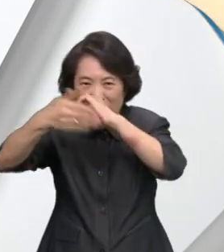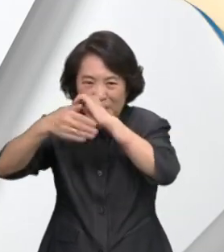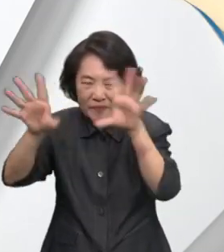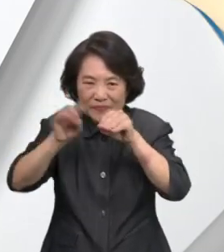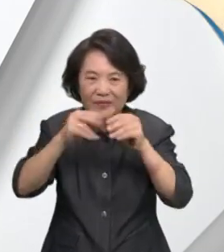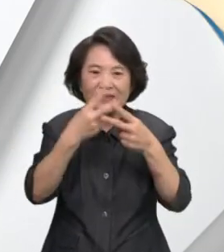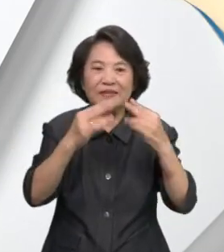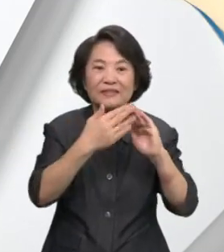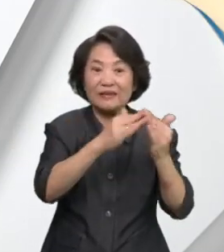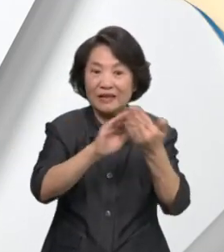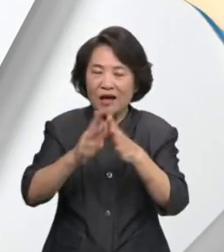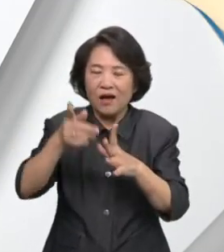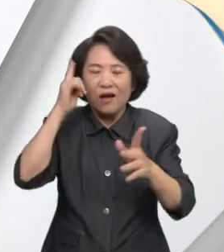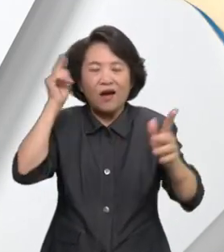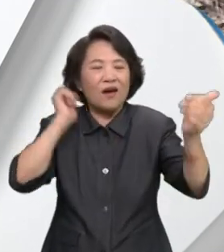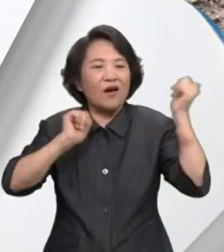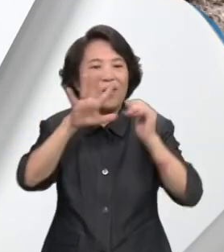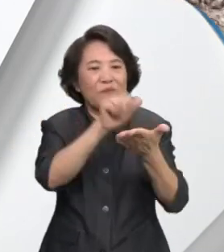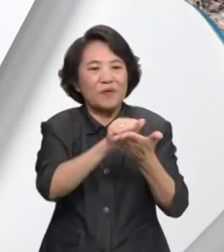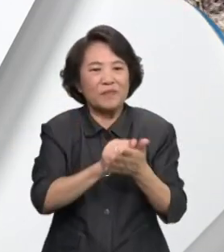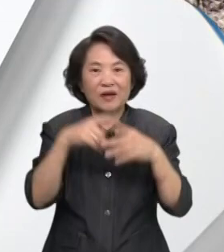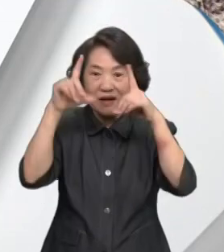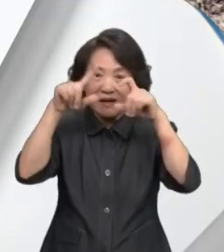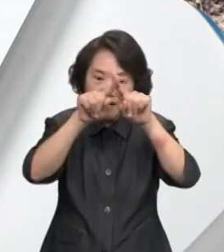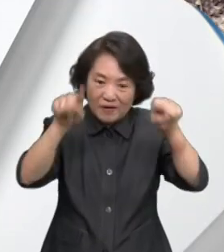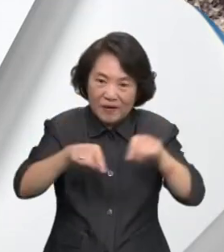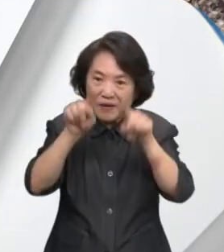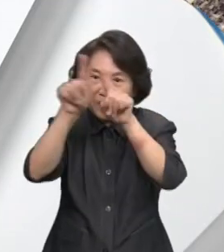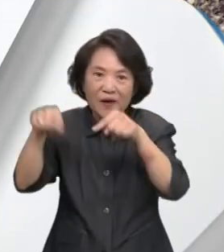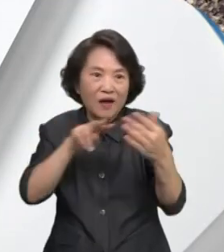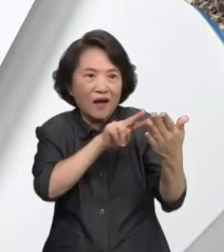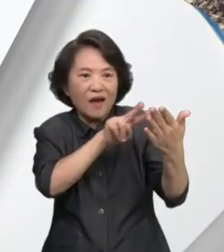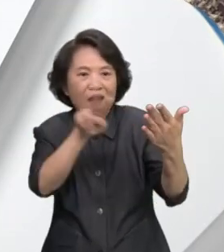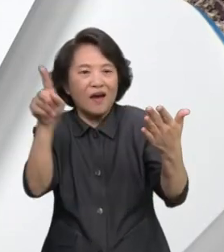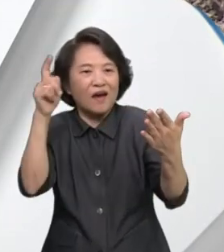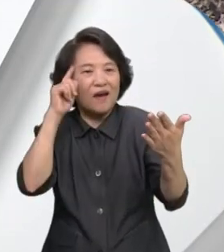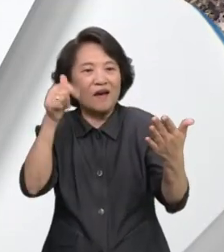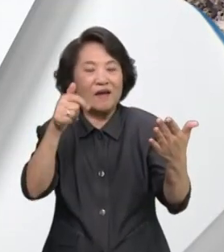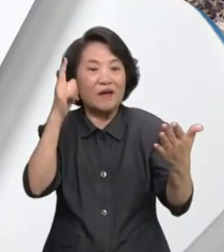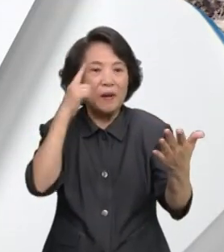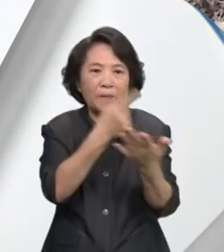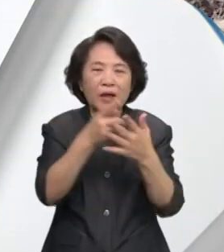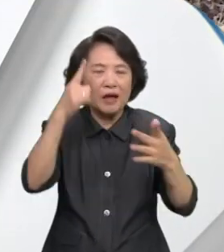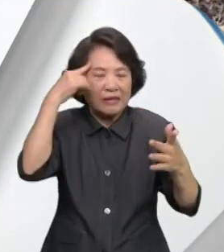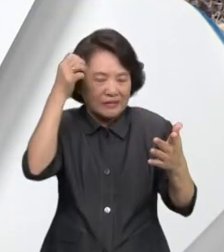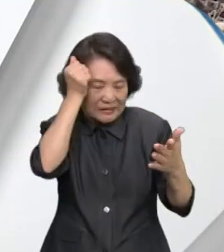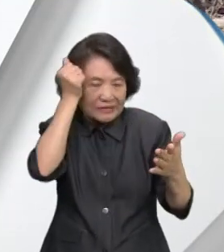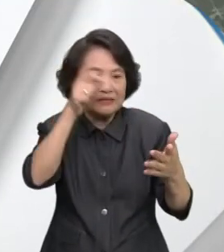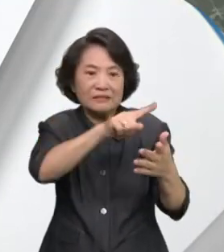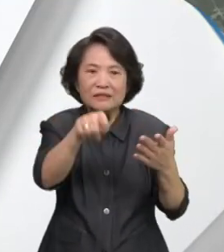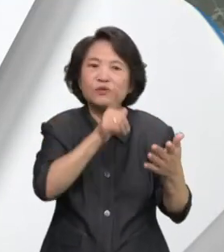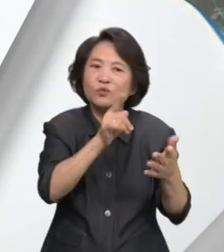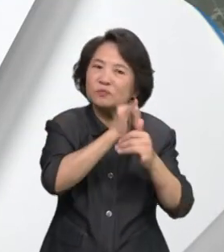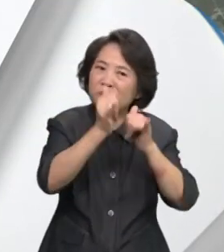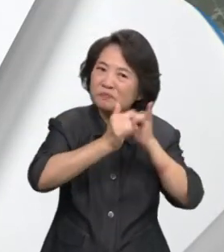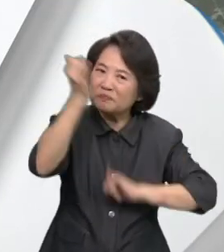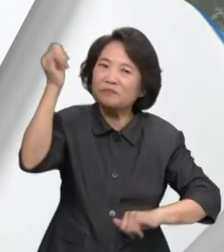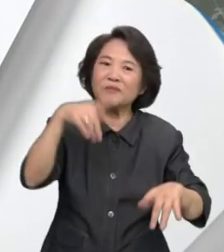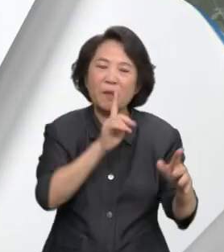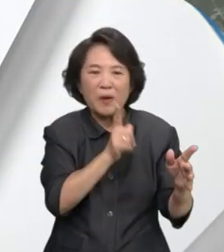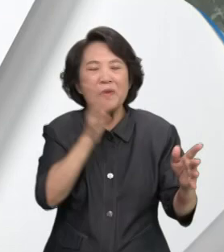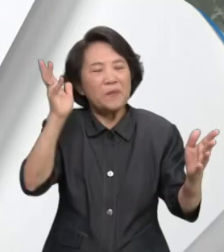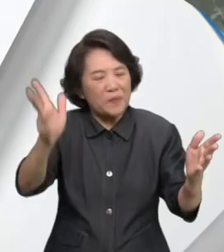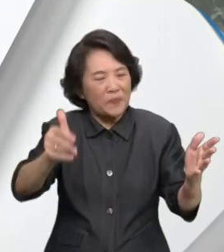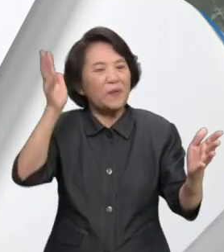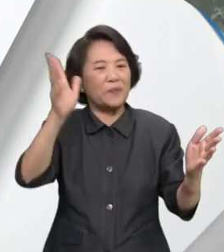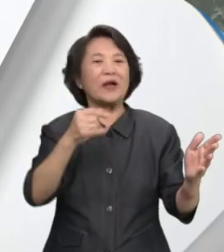留当到客家庄嘅回忆，也一张张嘅相片后背，车骑卷搭庄主还记得这片土嘅故事，咪讲得出